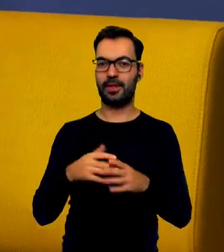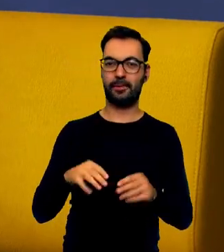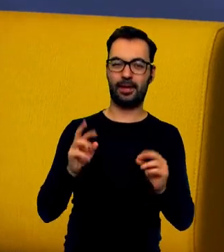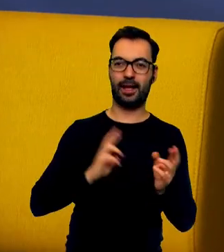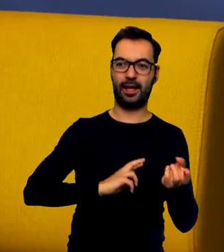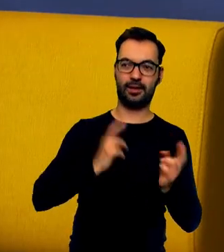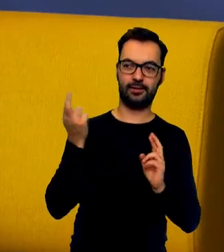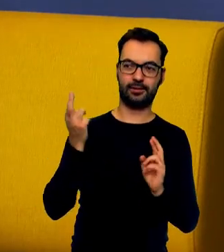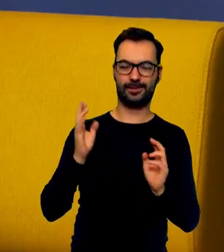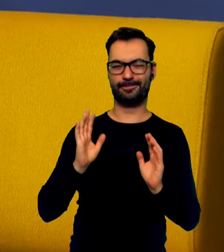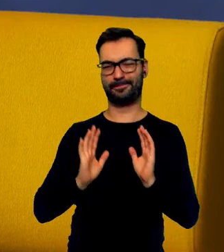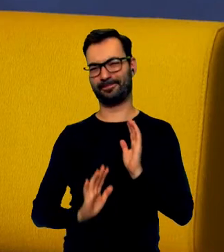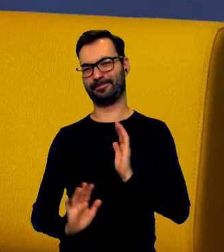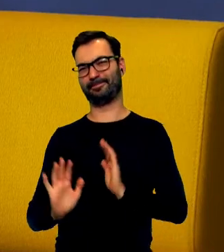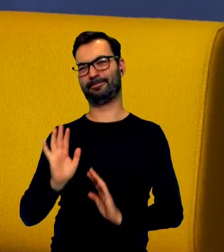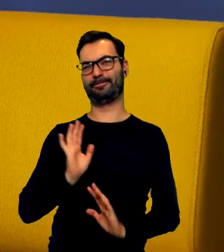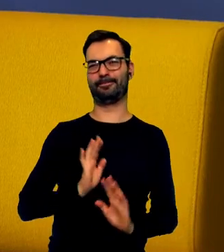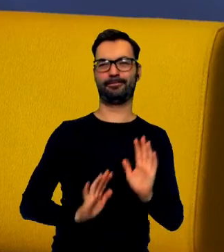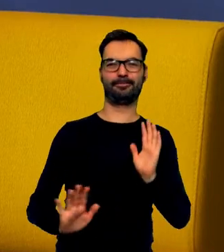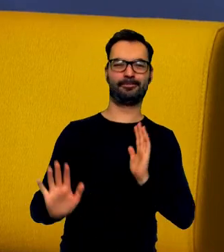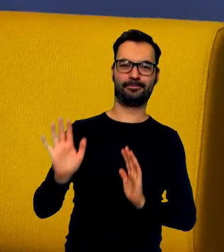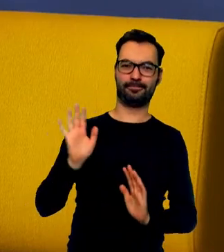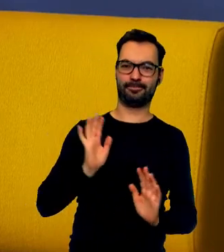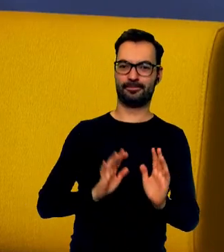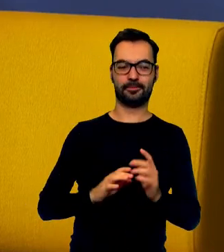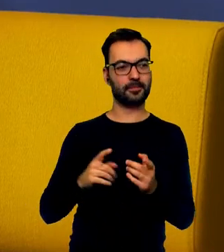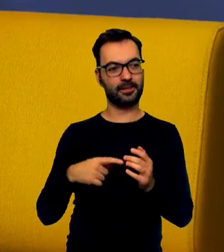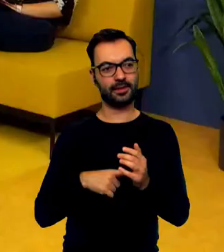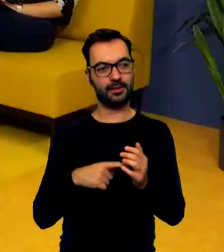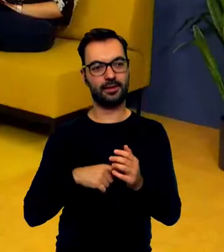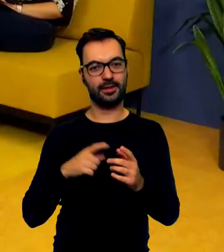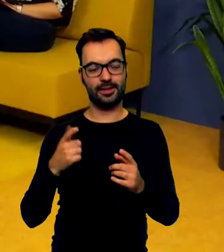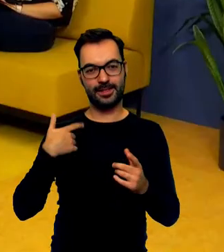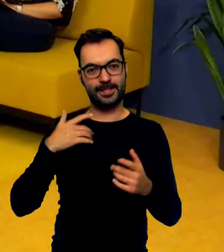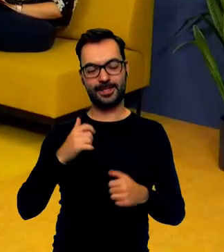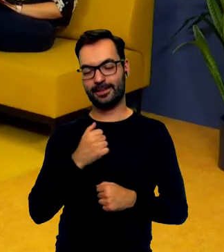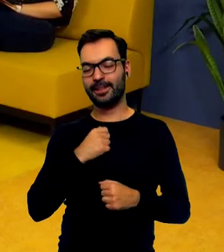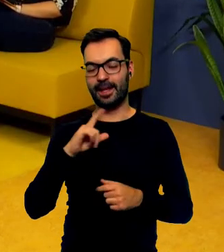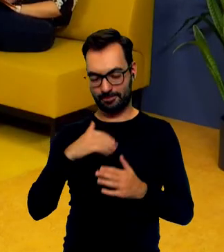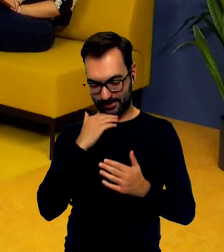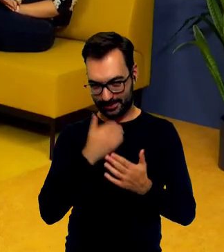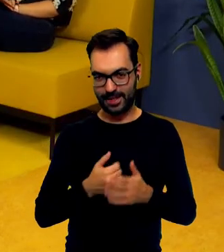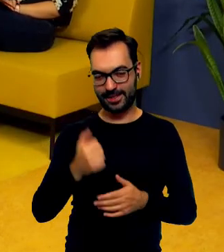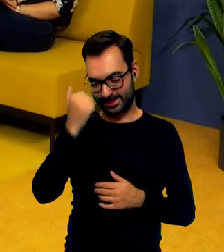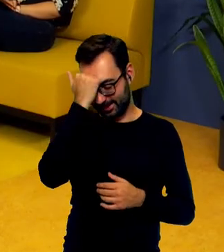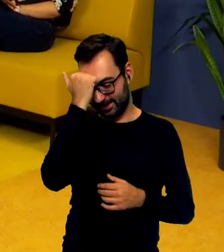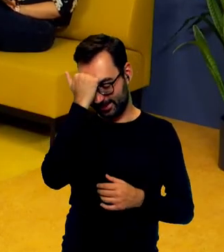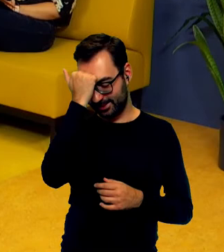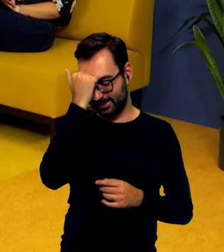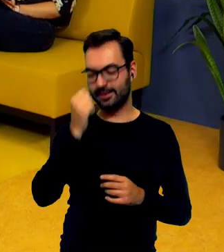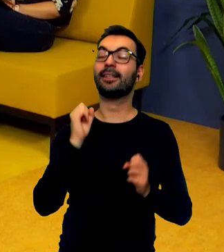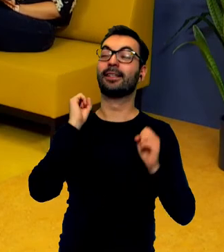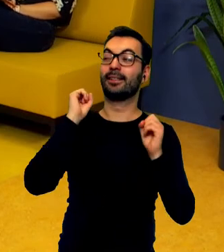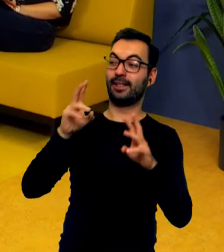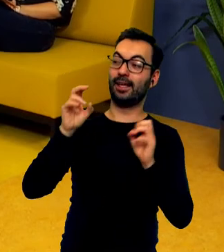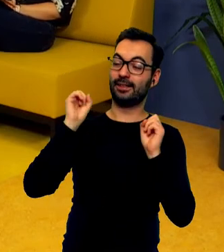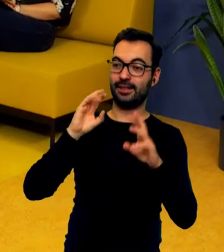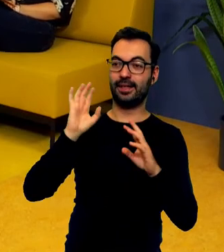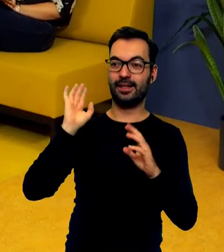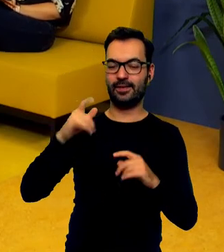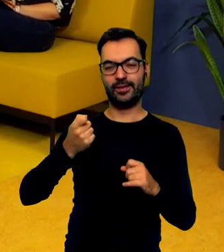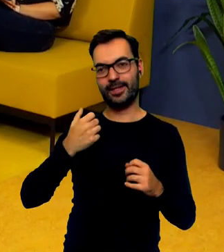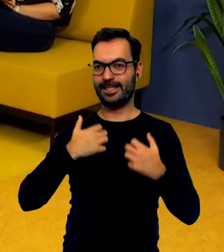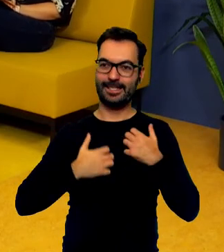początku oporem wewnętrznym i momentami. Czyli to jest ten nawet moment, kiedy się bijesz w pierś teraz publicznie. Tak, nawet momentami